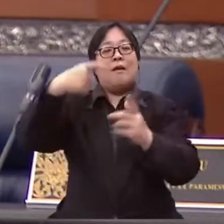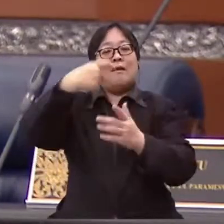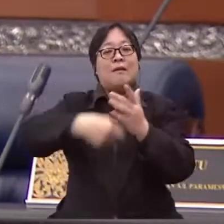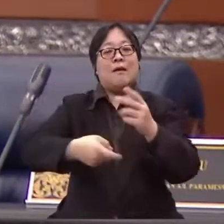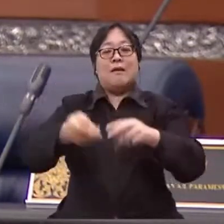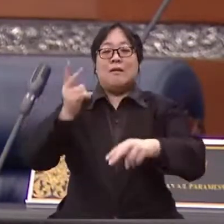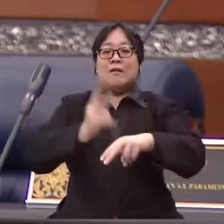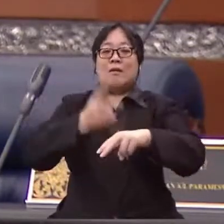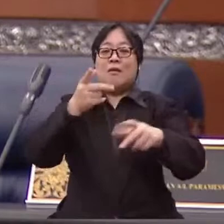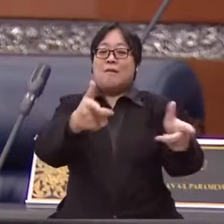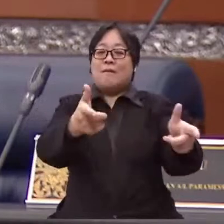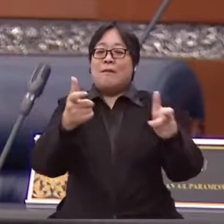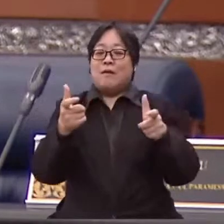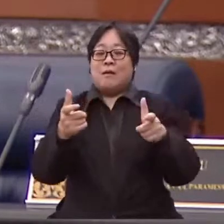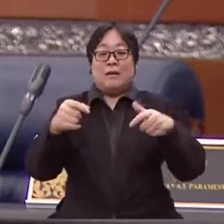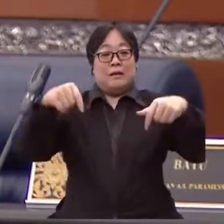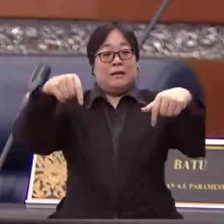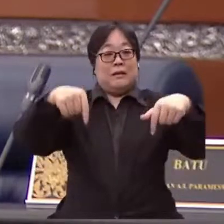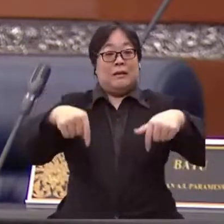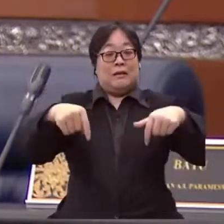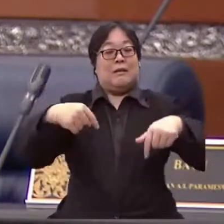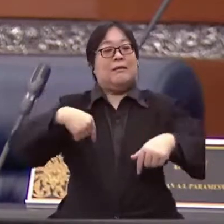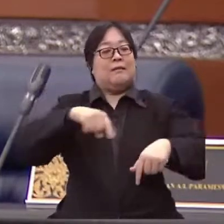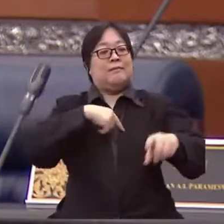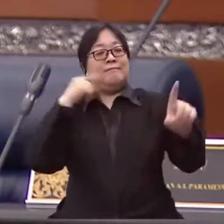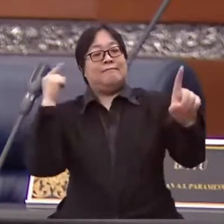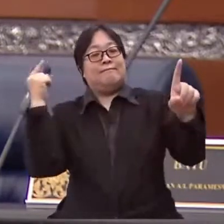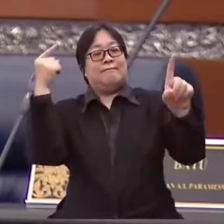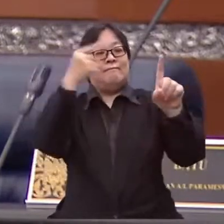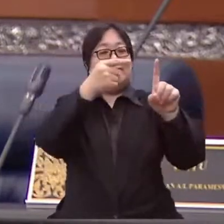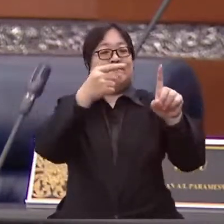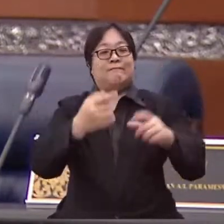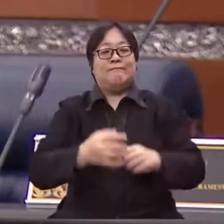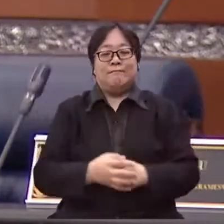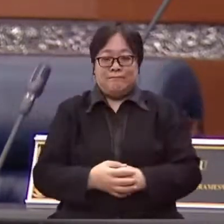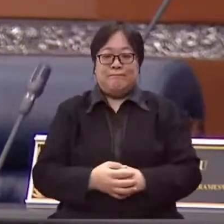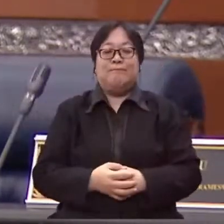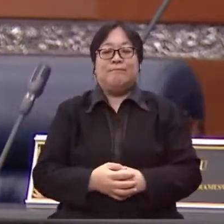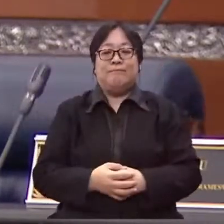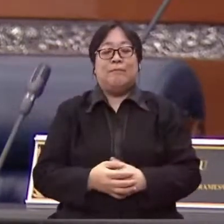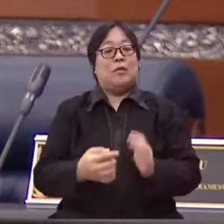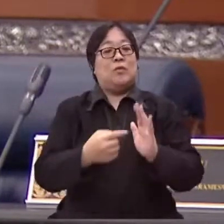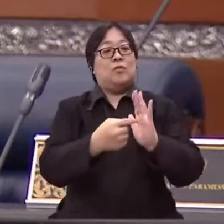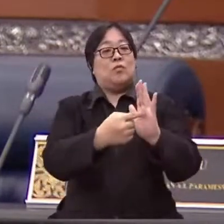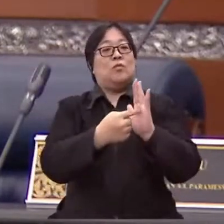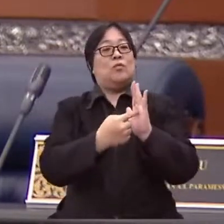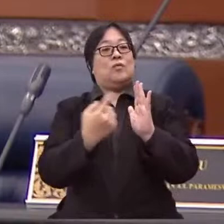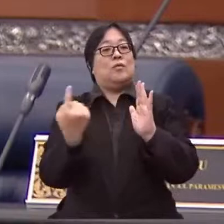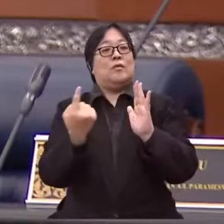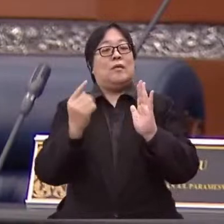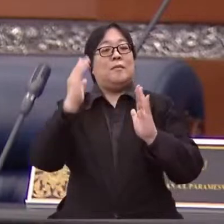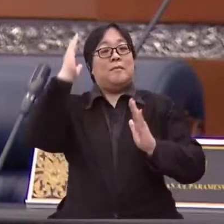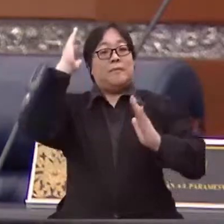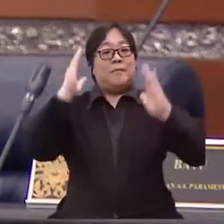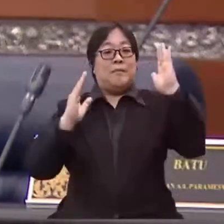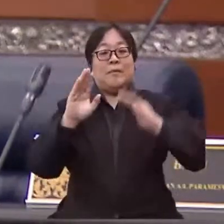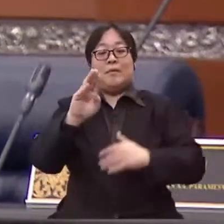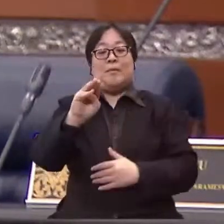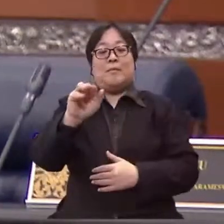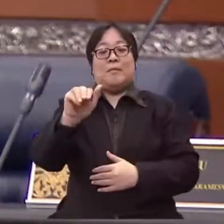jadi hari ini kita menuju ke arah yang lagi satu ini menunjukkan satu Malaysia